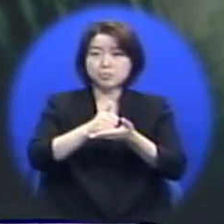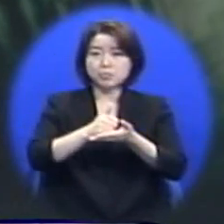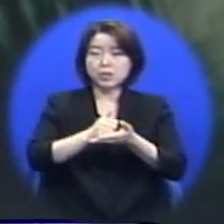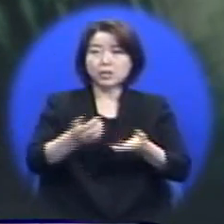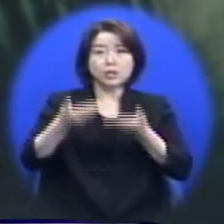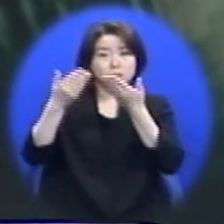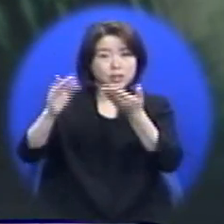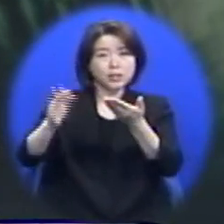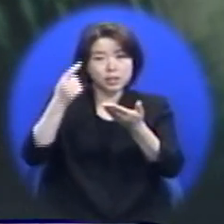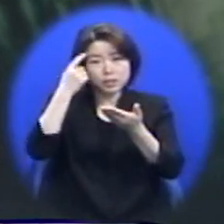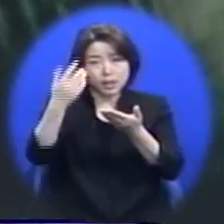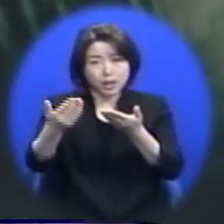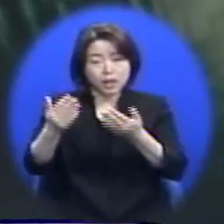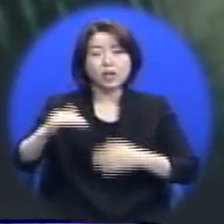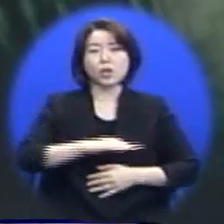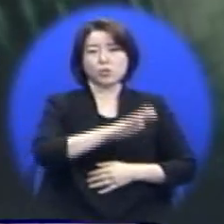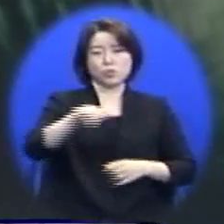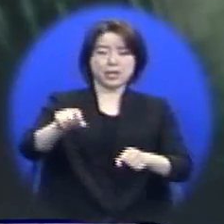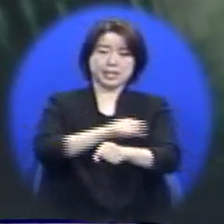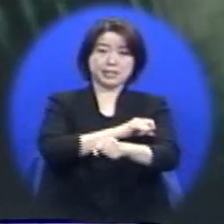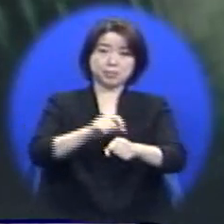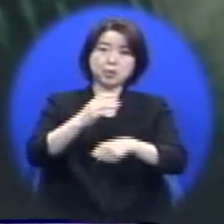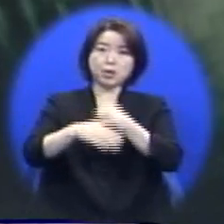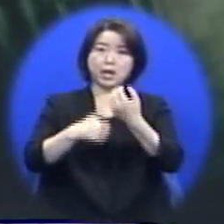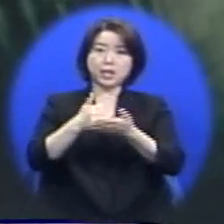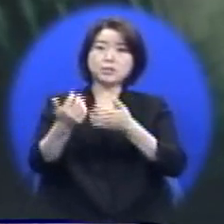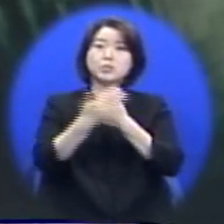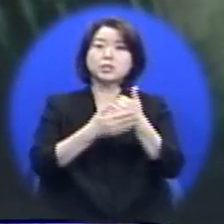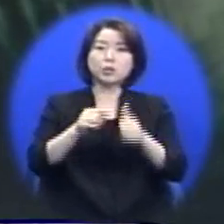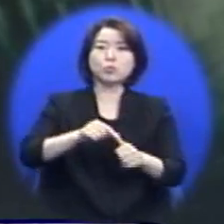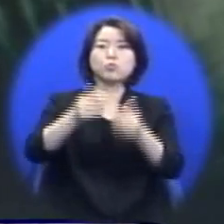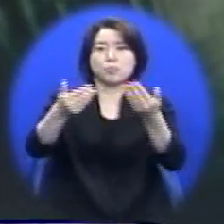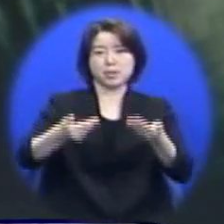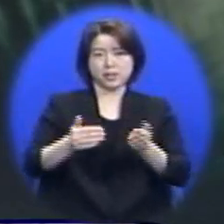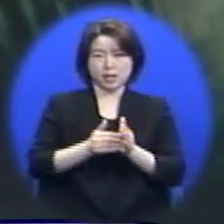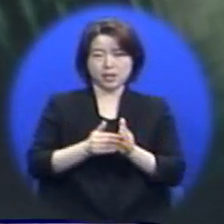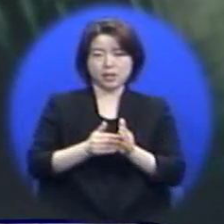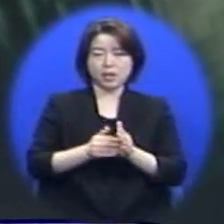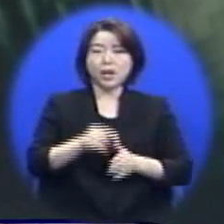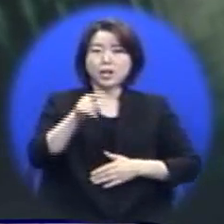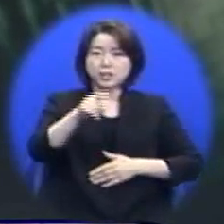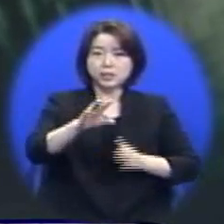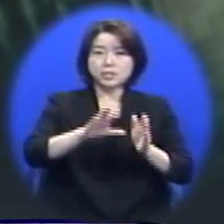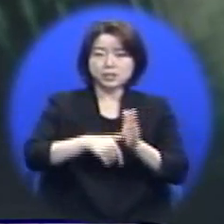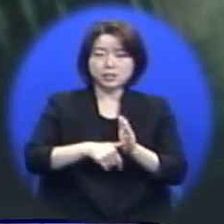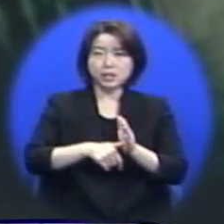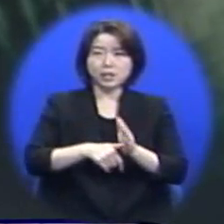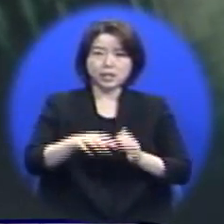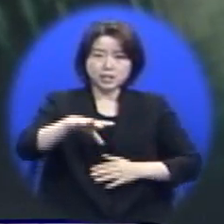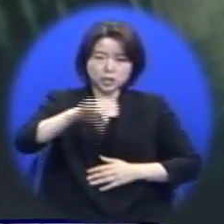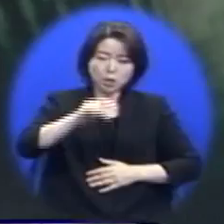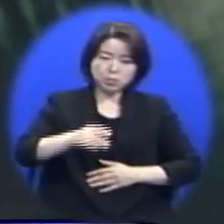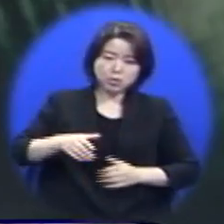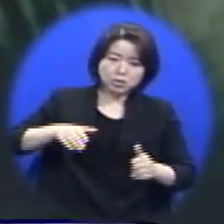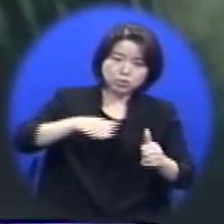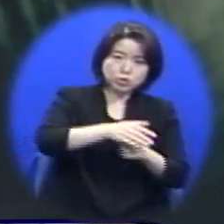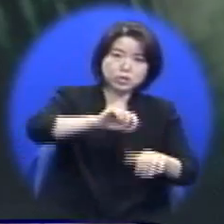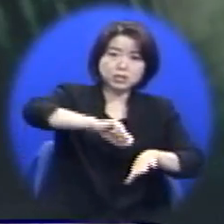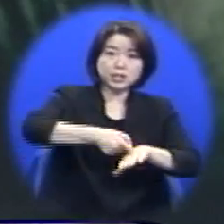은혜로 구원받았어. 그리고 그 구원받을 때 하나님이 첫 것을 다 죽이시는 재앙을 내리셨는데